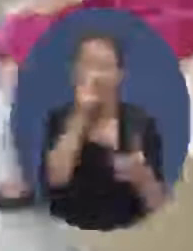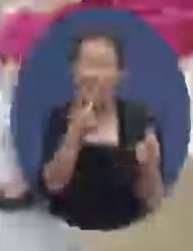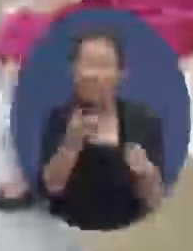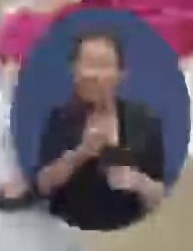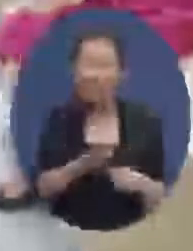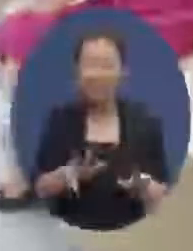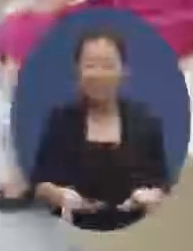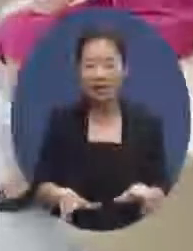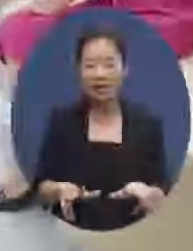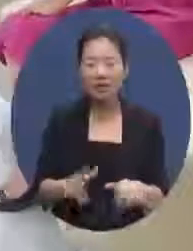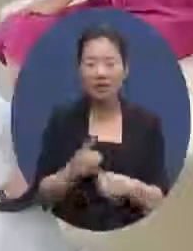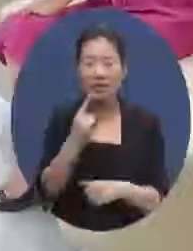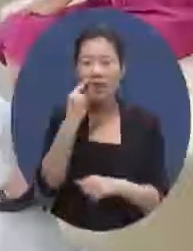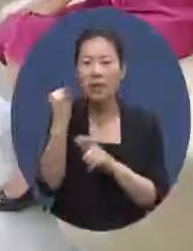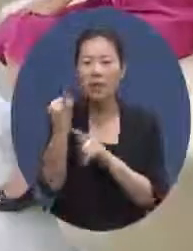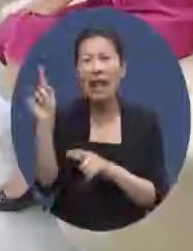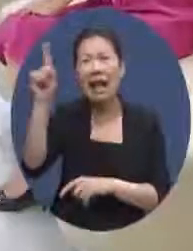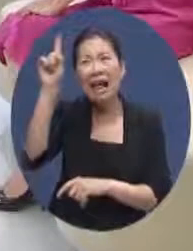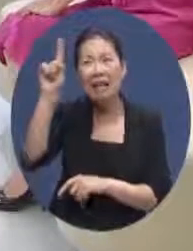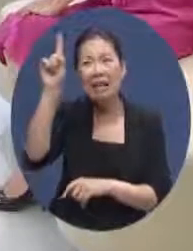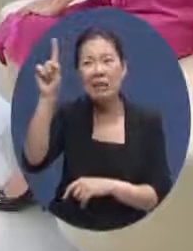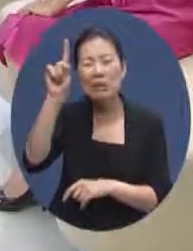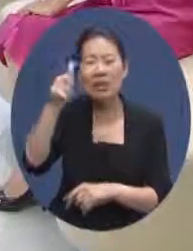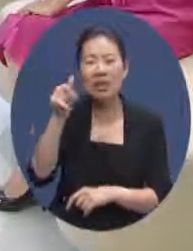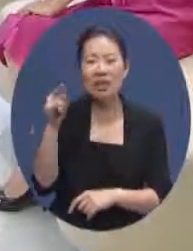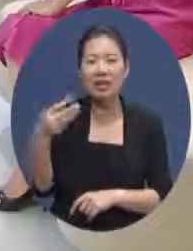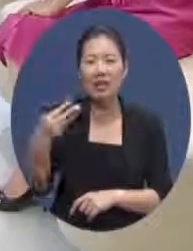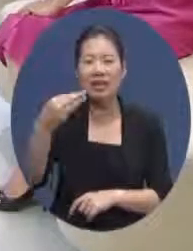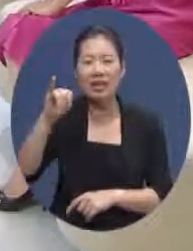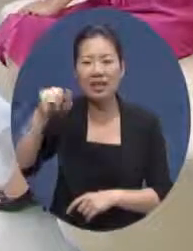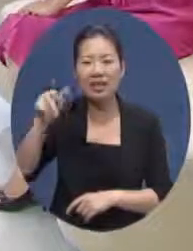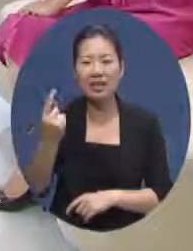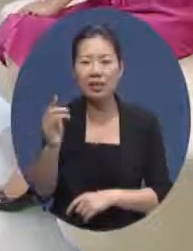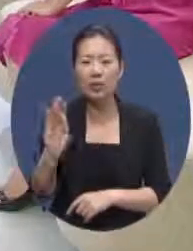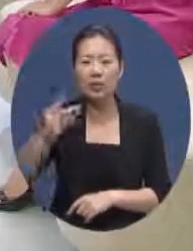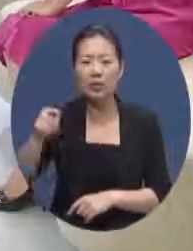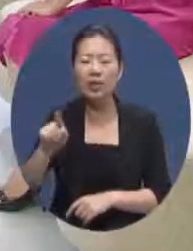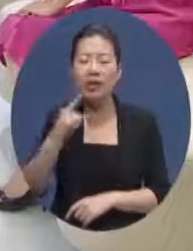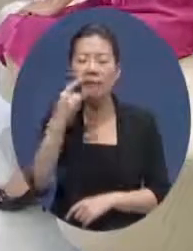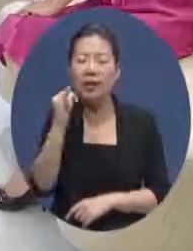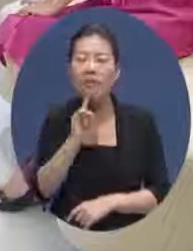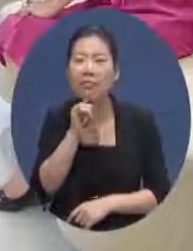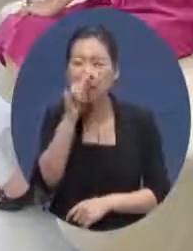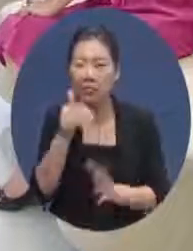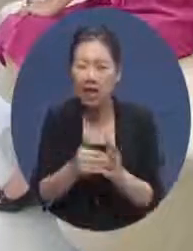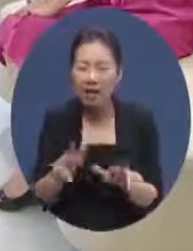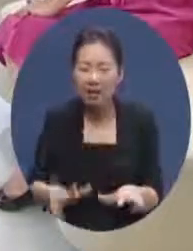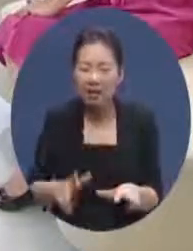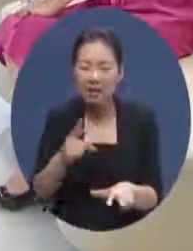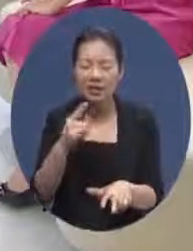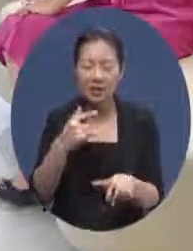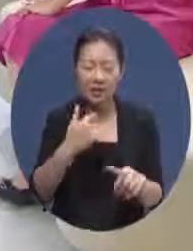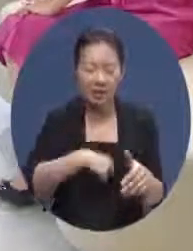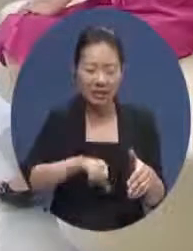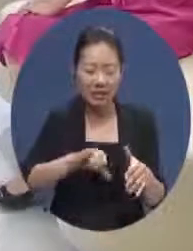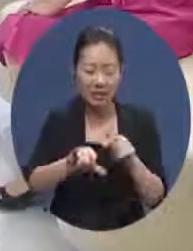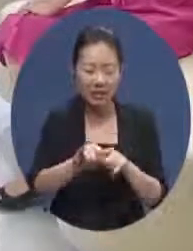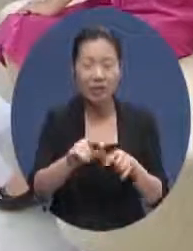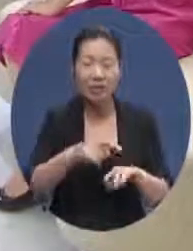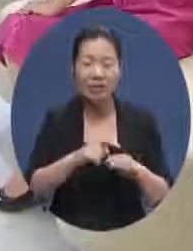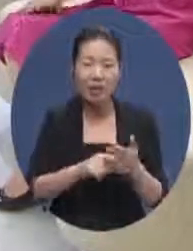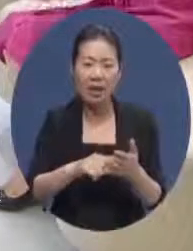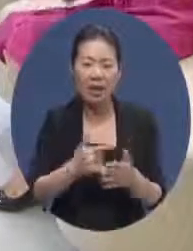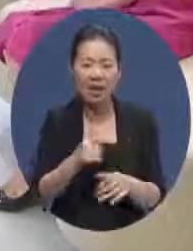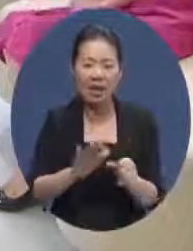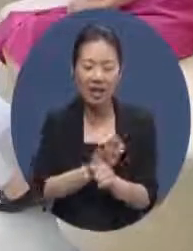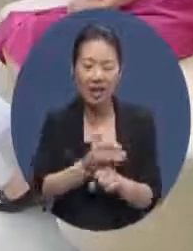제가 민재 어머님이 헬리콥터 맘이라 했어요. 이런 어머님들은 아이에 대한 애정이 굉장히 많으신 분들이에요. 그런데 왜